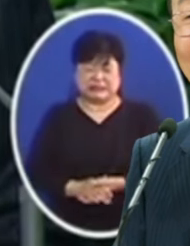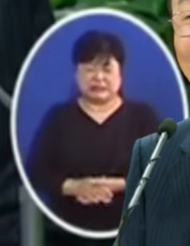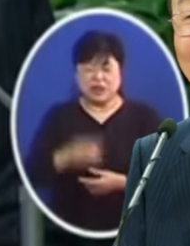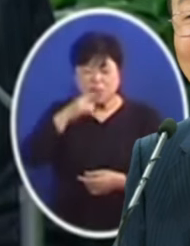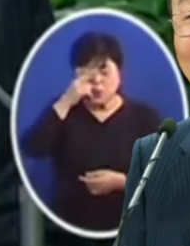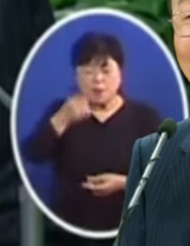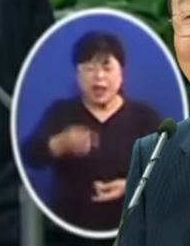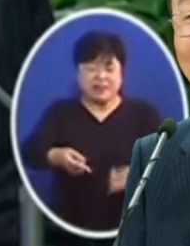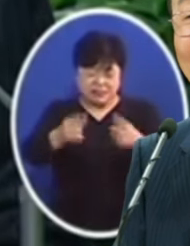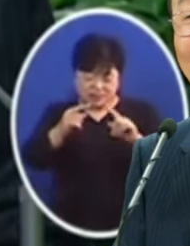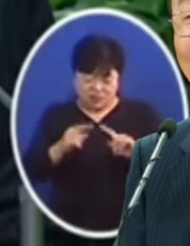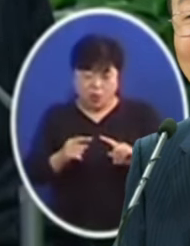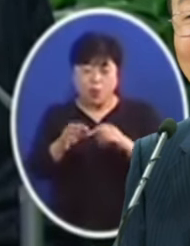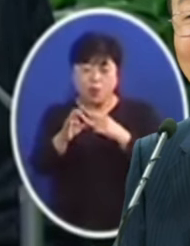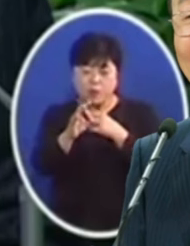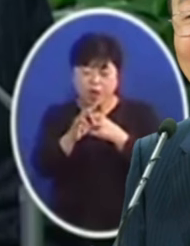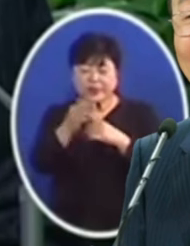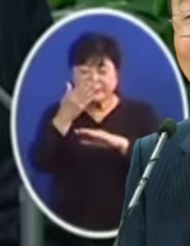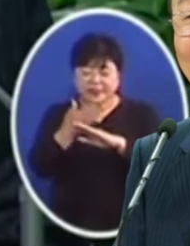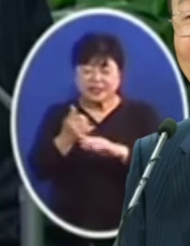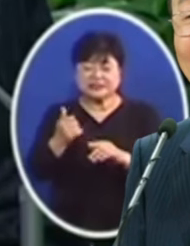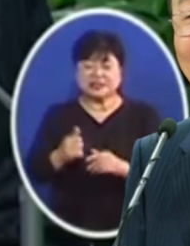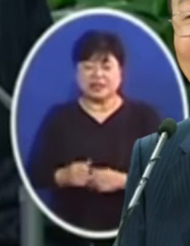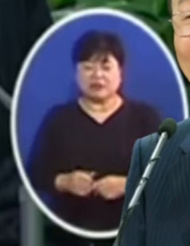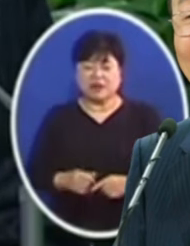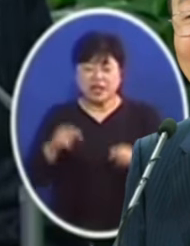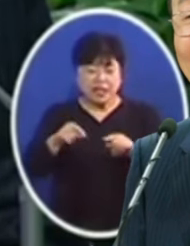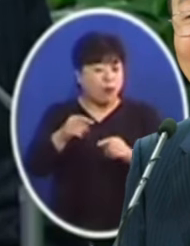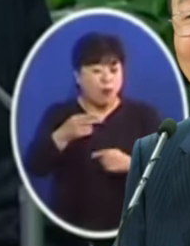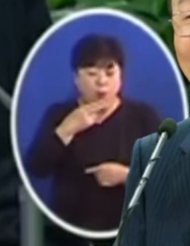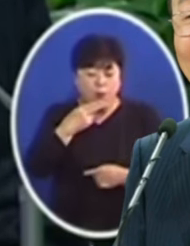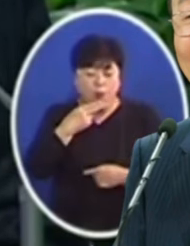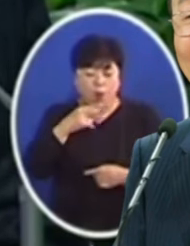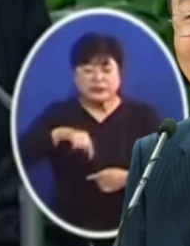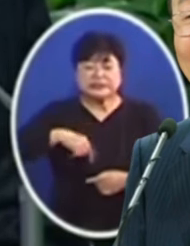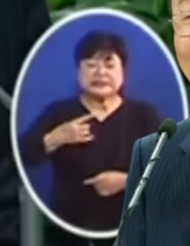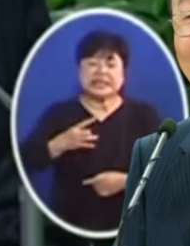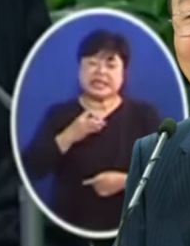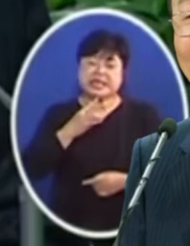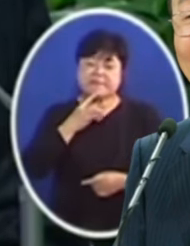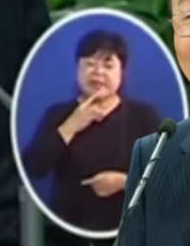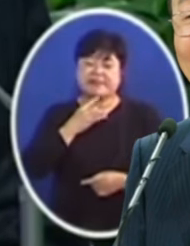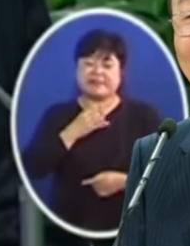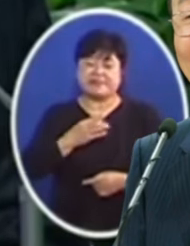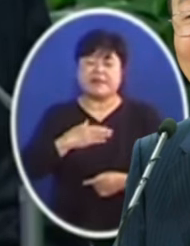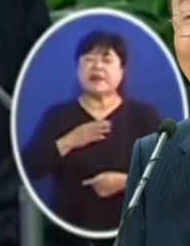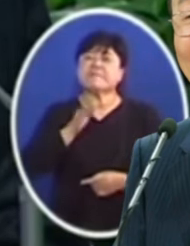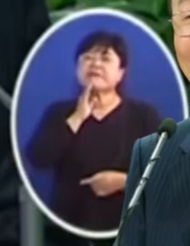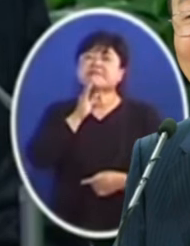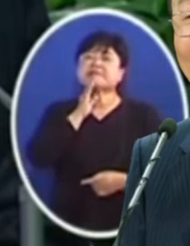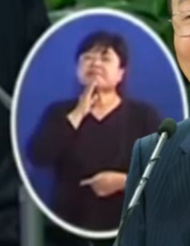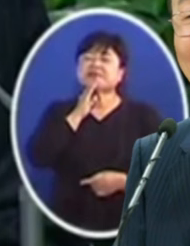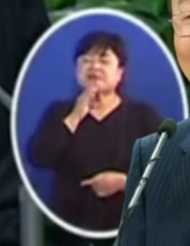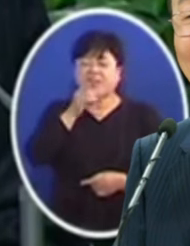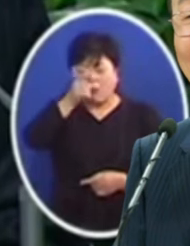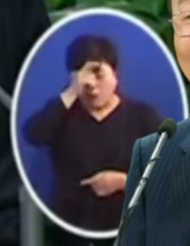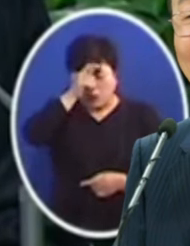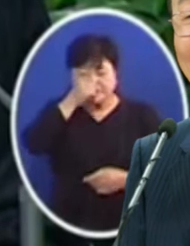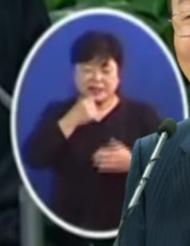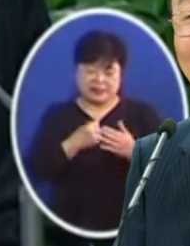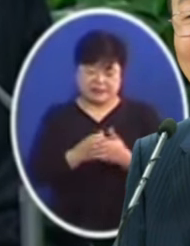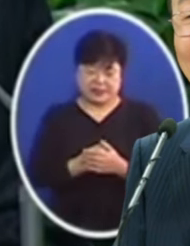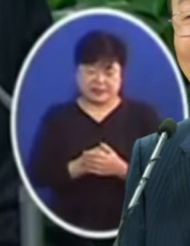오만이 들어오면 다른 사람과 타협을 하지 않고 자기만 인정받고 자기 말만 옳다고 주장하게 되는